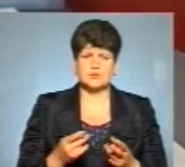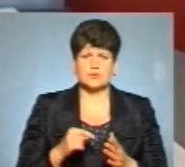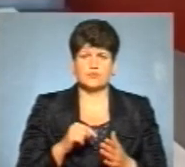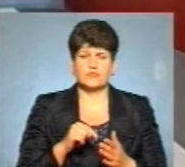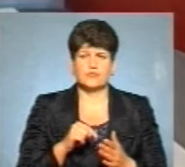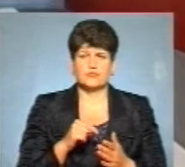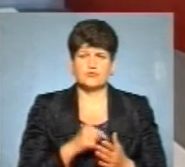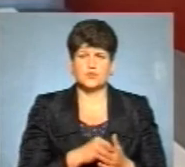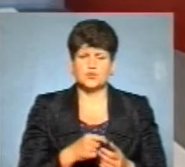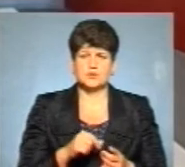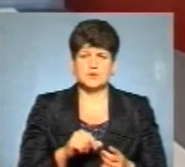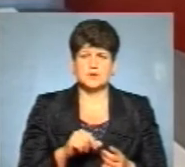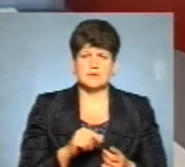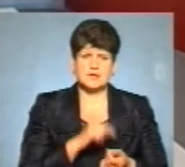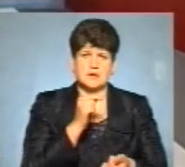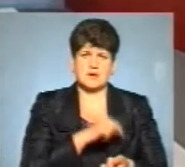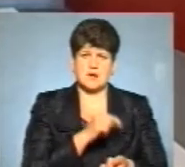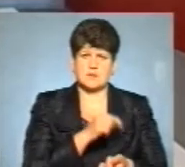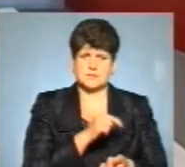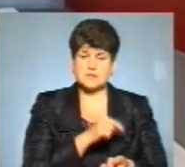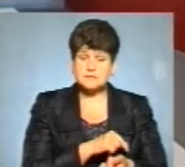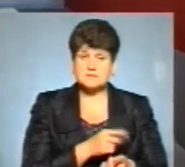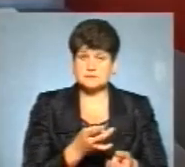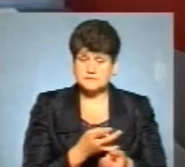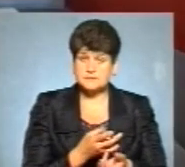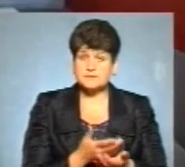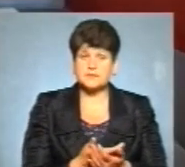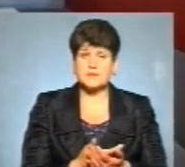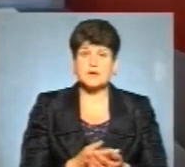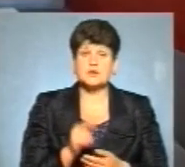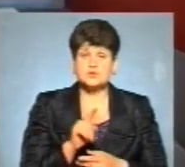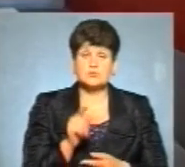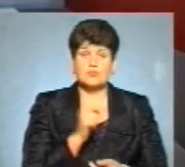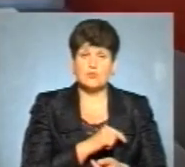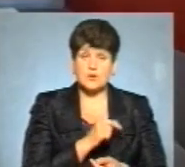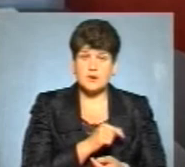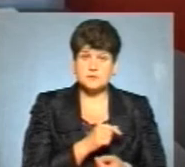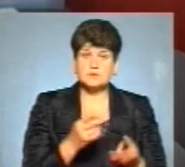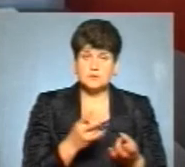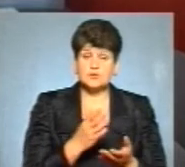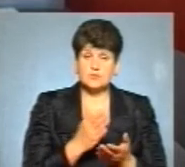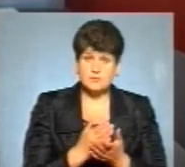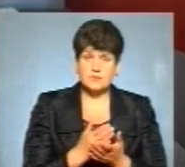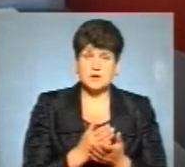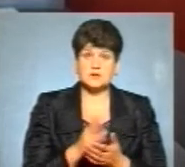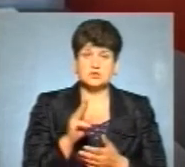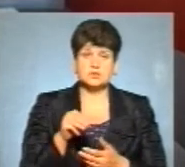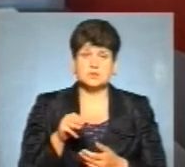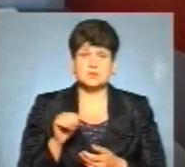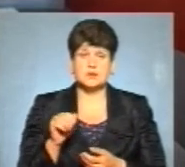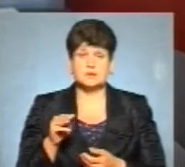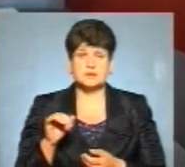внутрішньовенних капань, так? І для того, щоб прокапати, то необхідно мати там відповідно штатив,